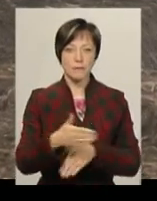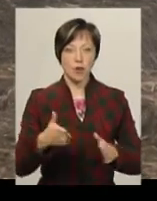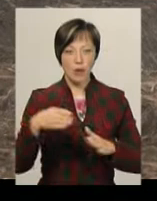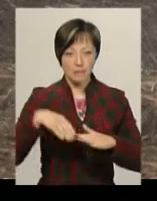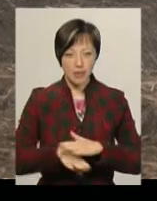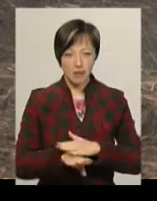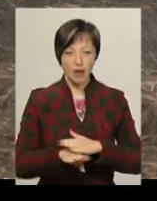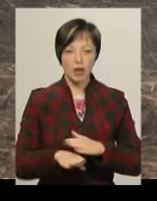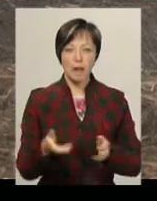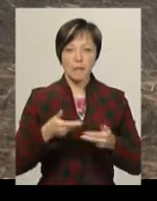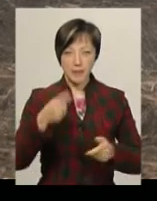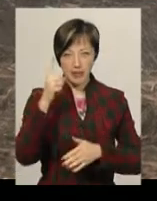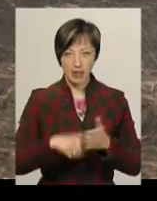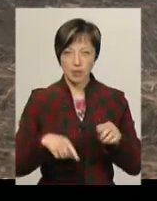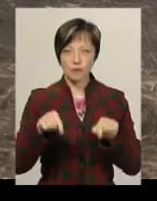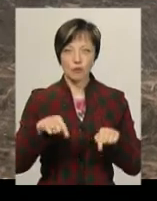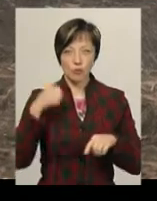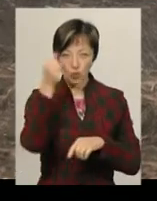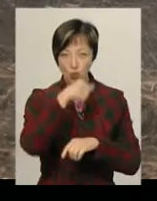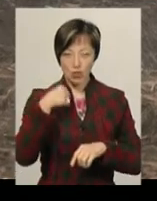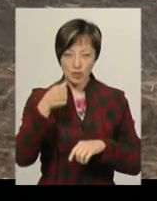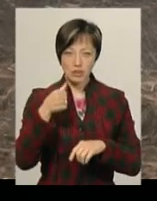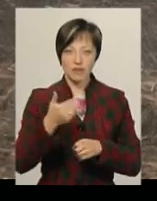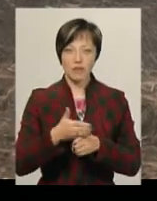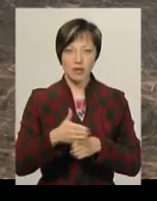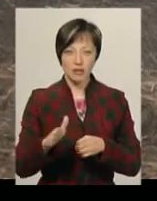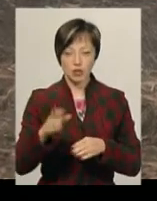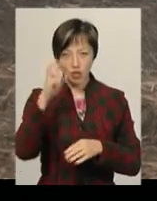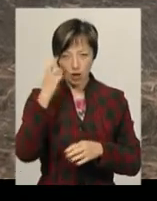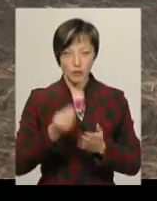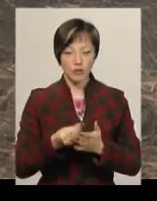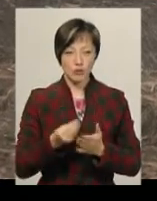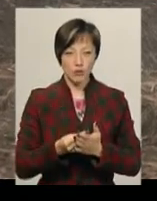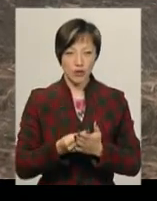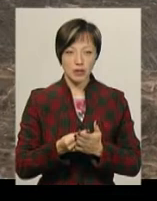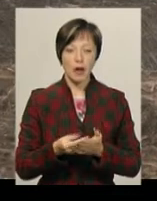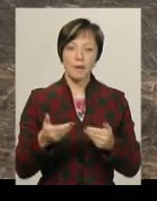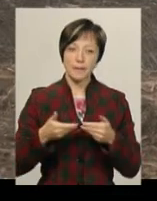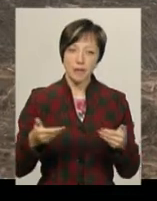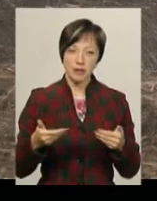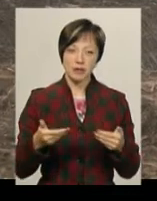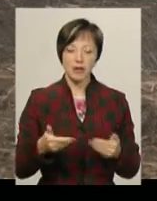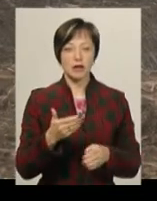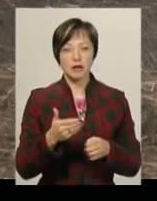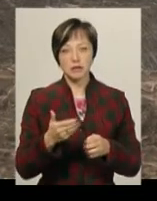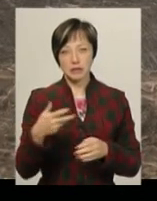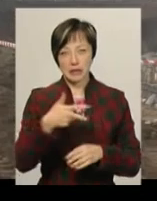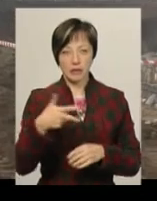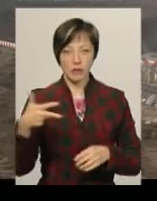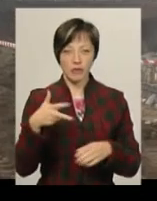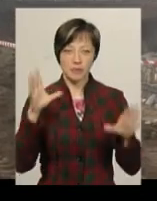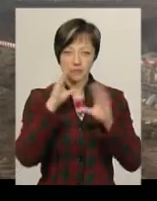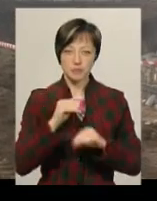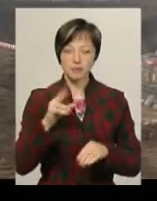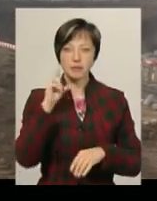підвалу. Тобто ми надіємося, що в цьому році, при цьому виділеному державою фінансуванні, ми вийдемо на третій поверх.